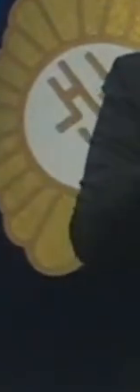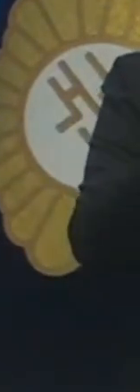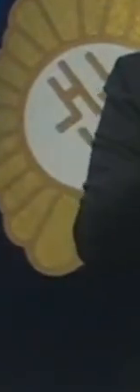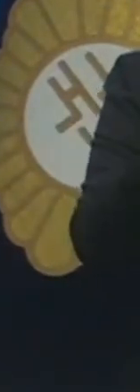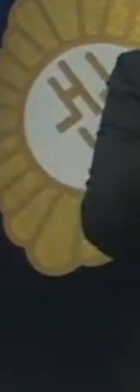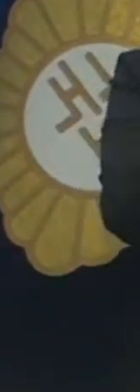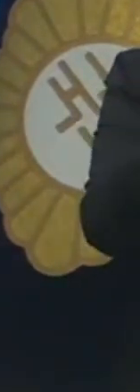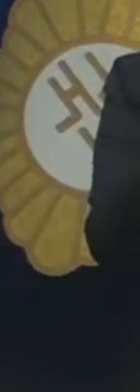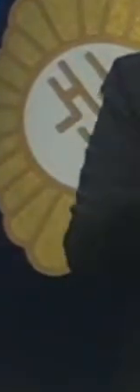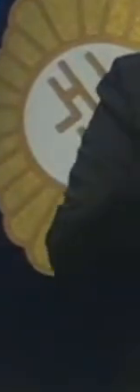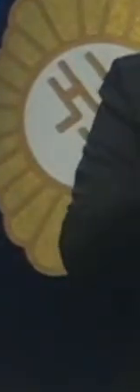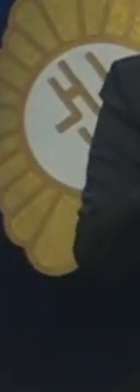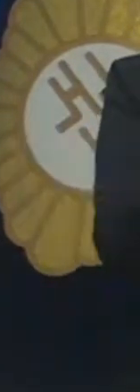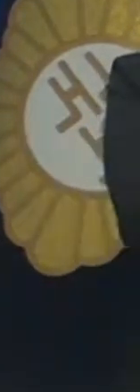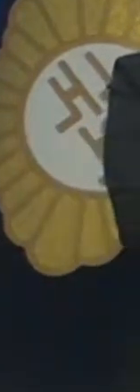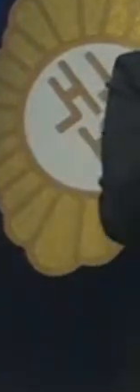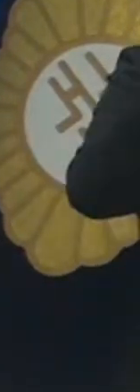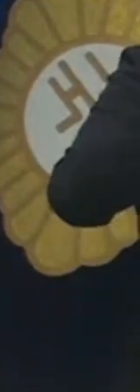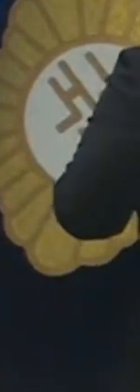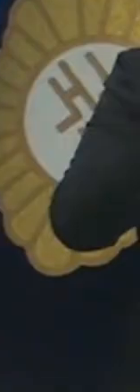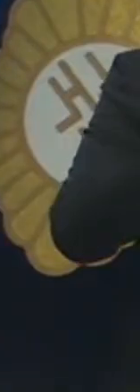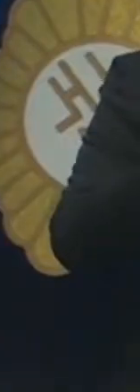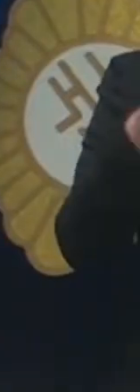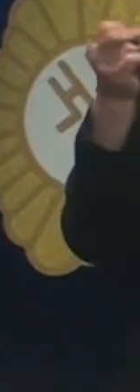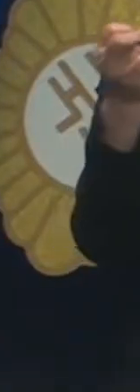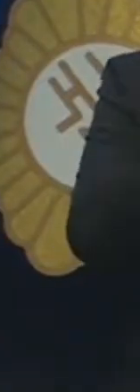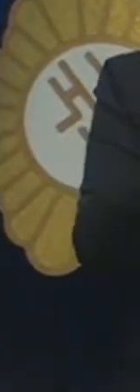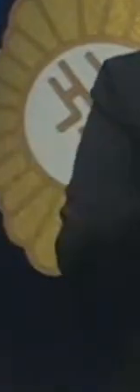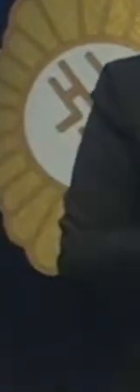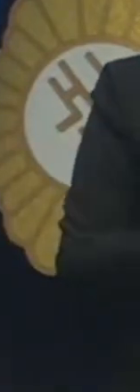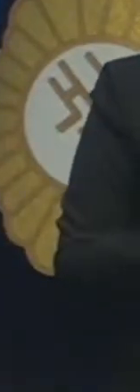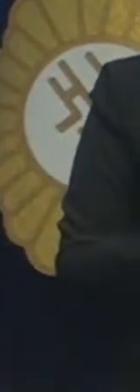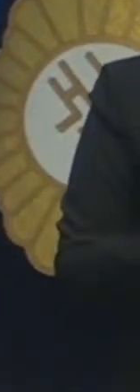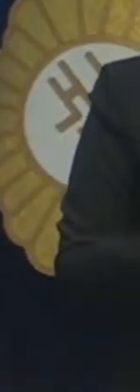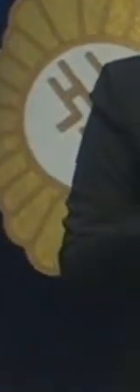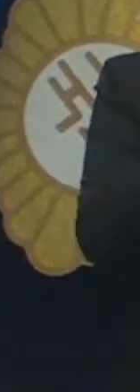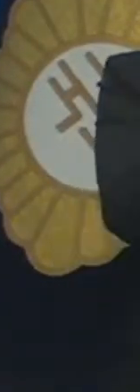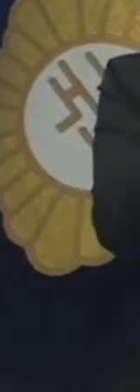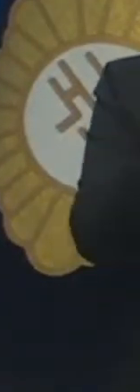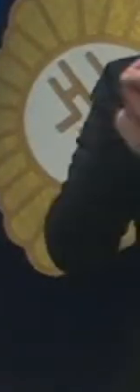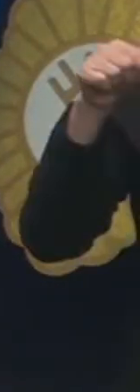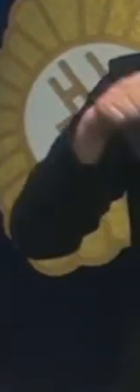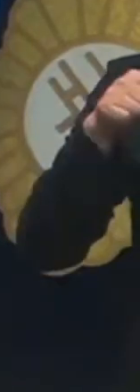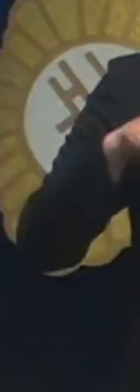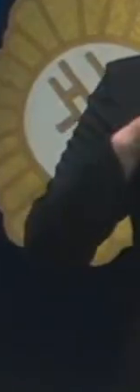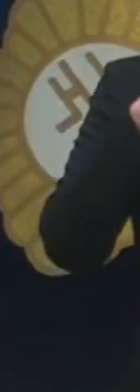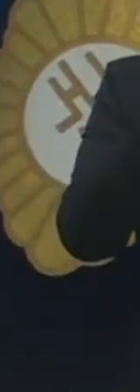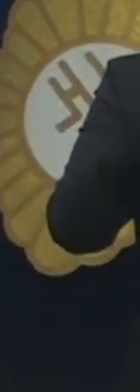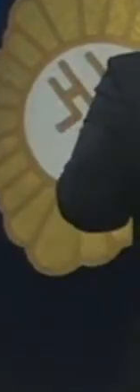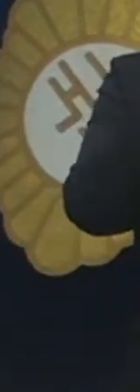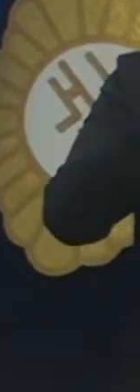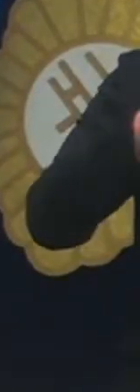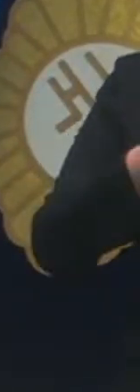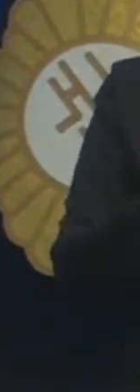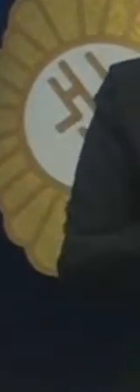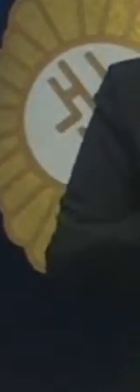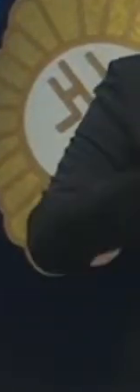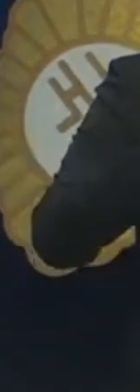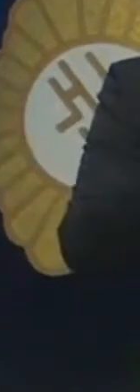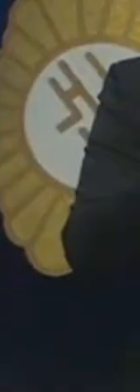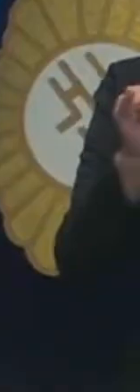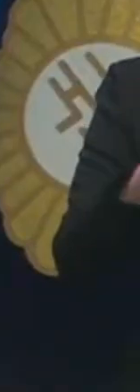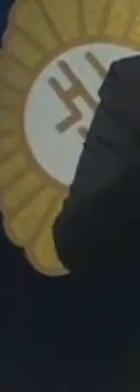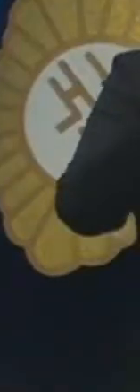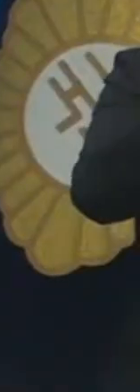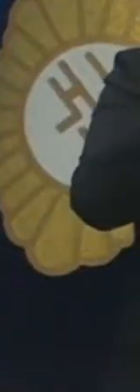대책위의 공동대표로서 다시 한번 정의의 윤한홍 위원장과 여야 간사에게 강력히 촉구합니다. 국민들에게